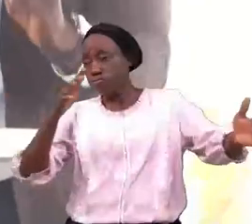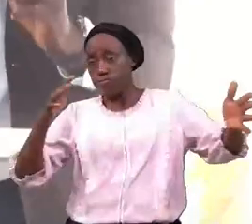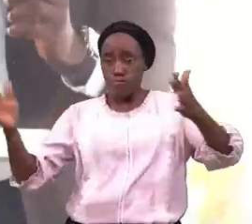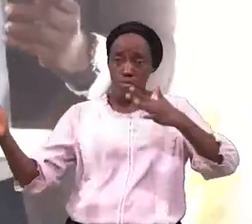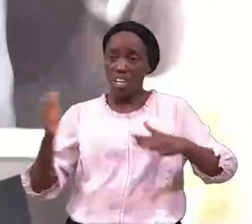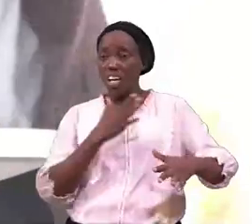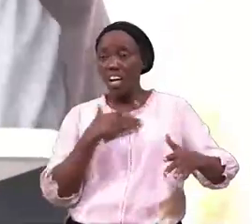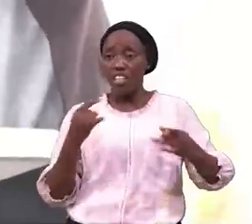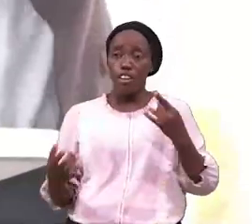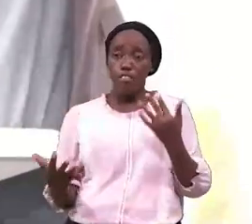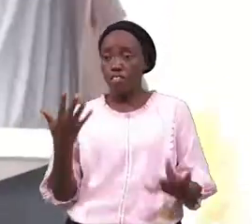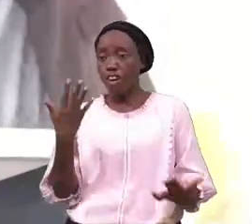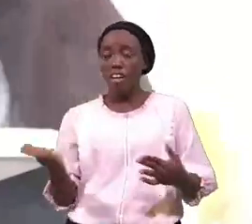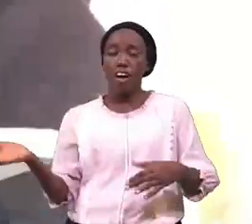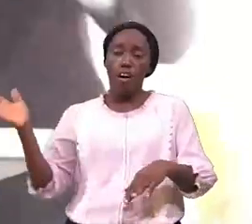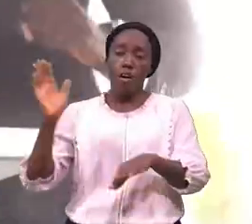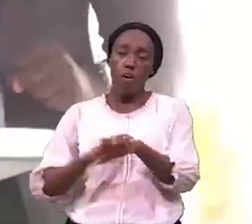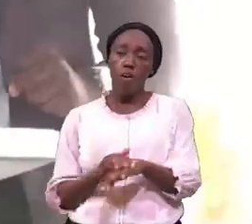et le feu est descendu sur eux